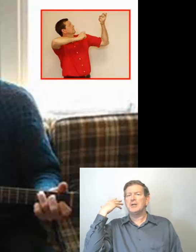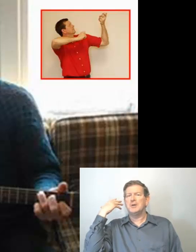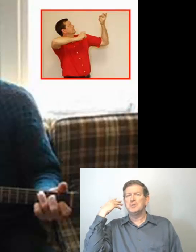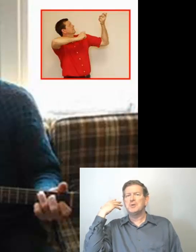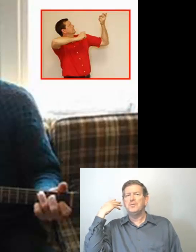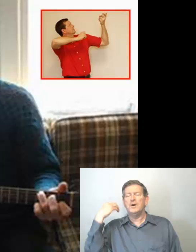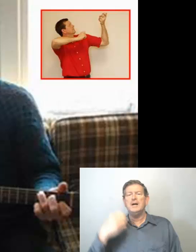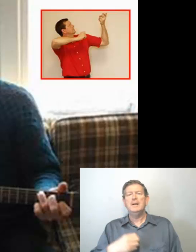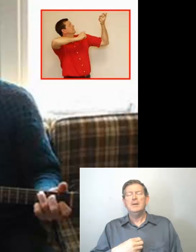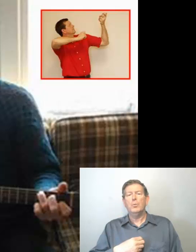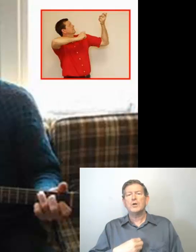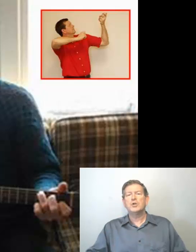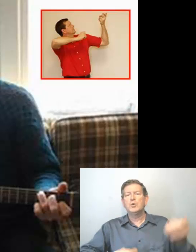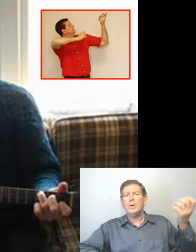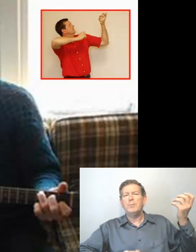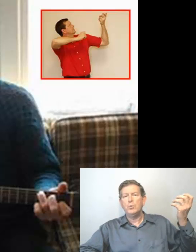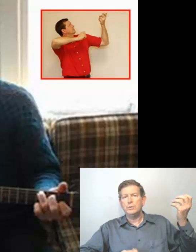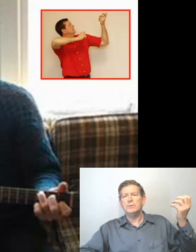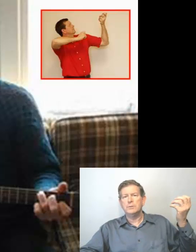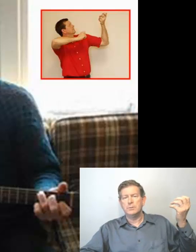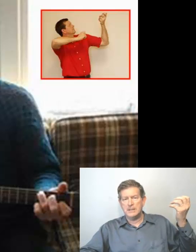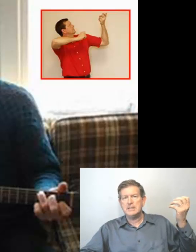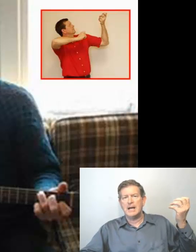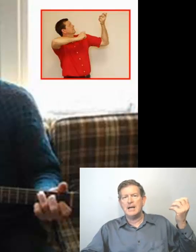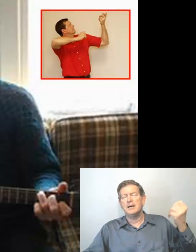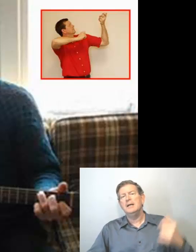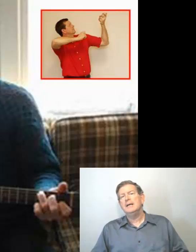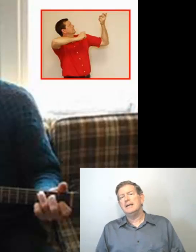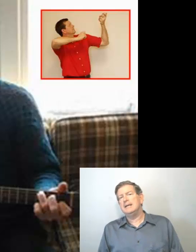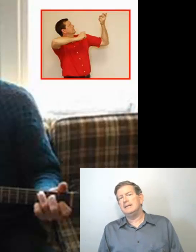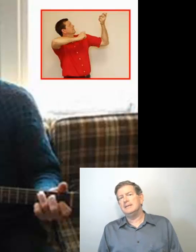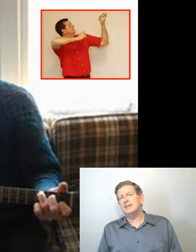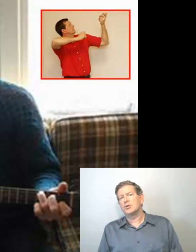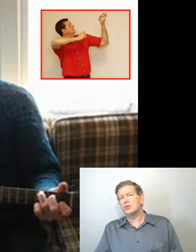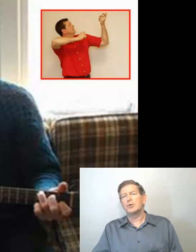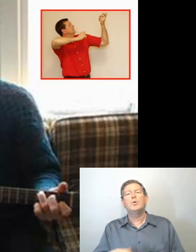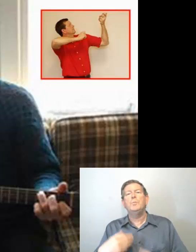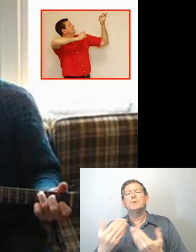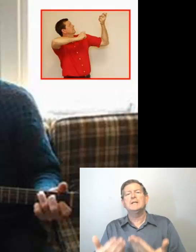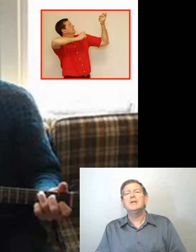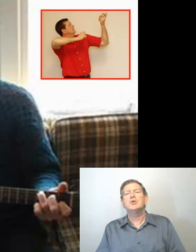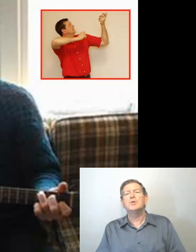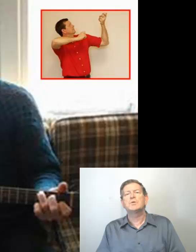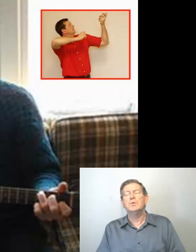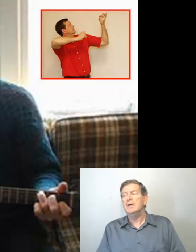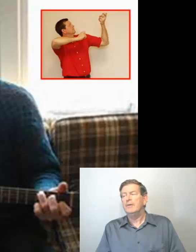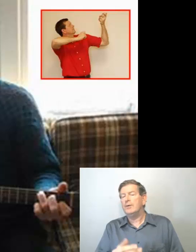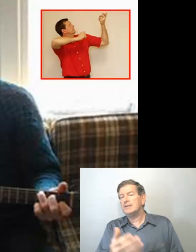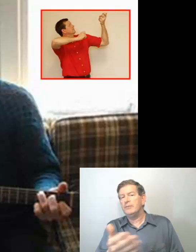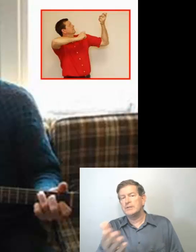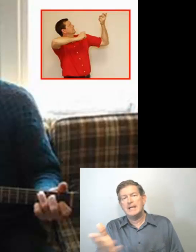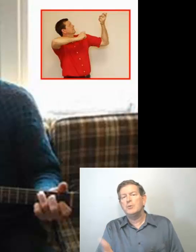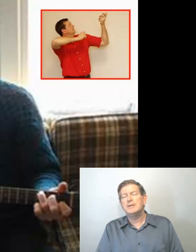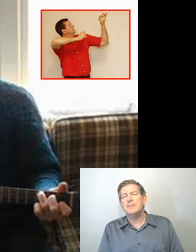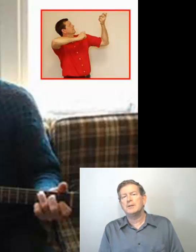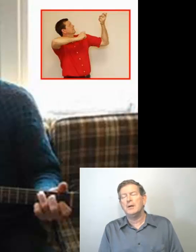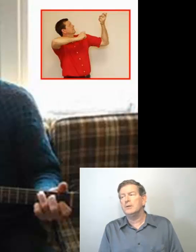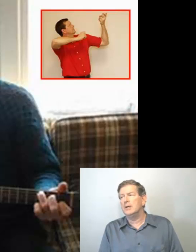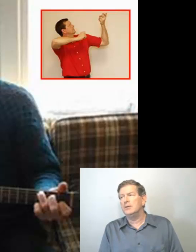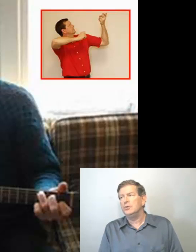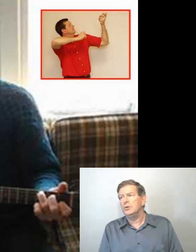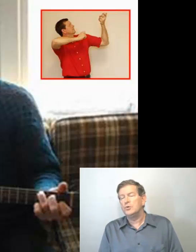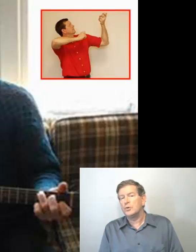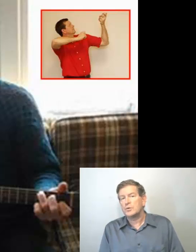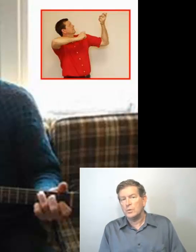Dans le temps, autrefois, moi je jouais beaucoup de guitare et je composais des chansons. Voici, vous allez écouter